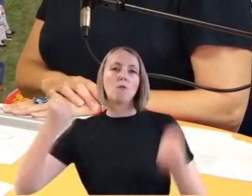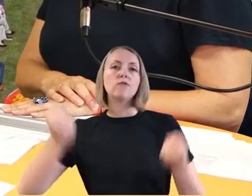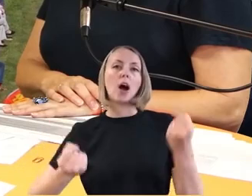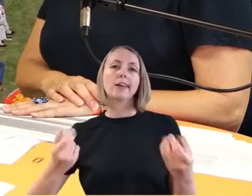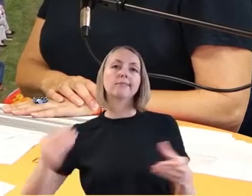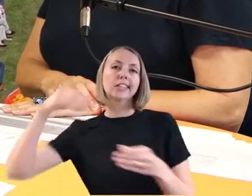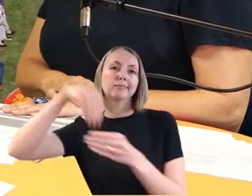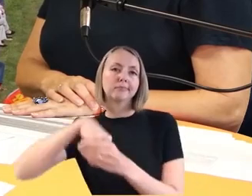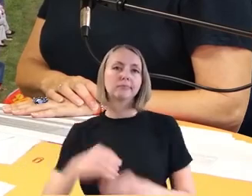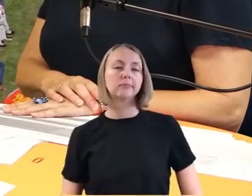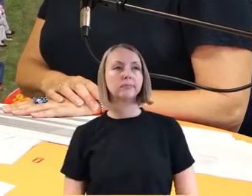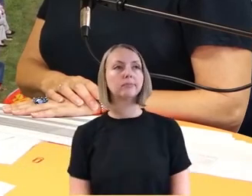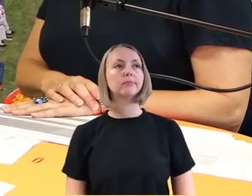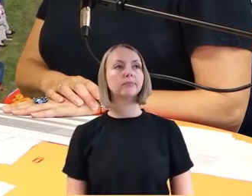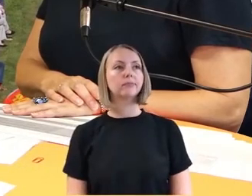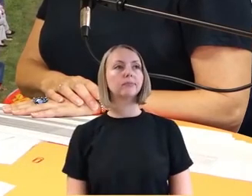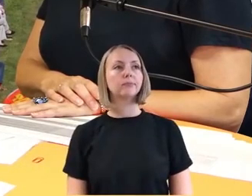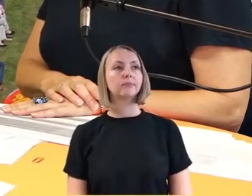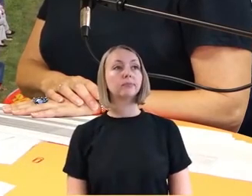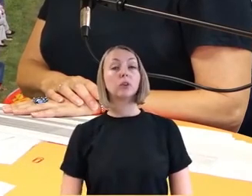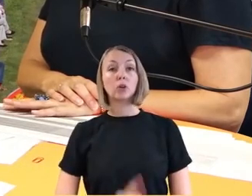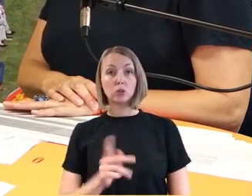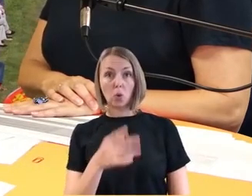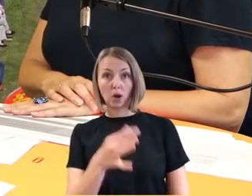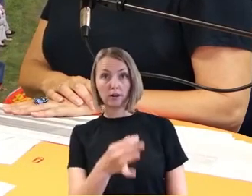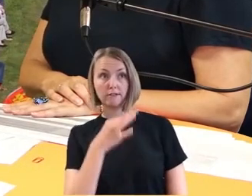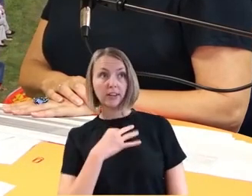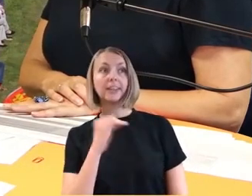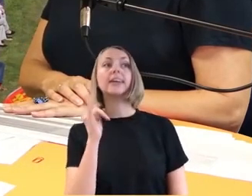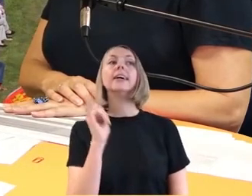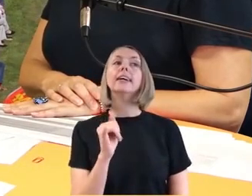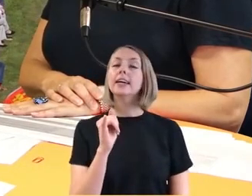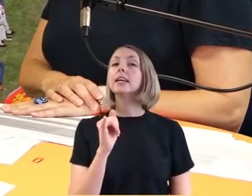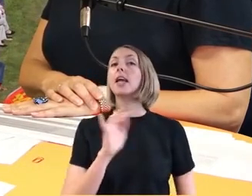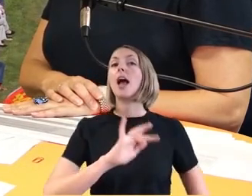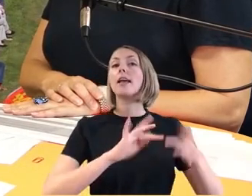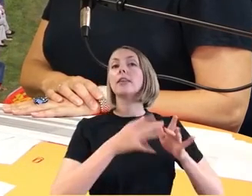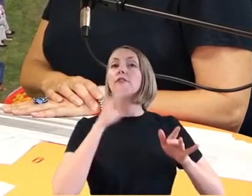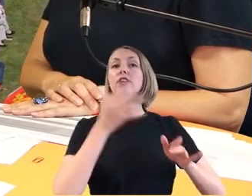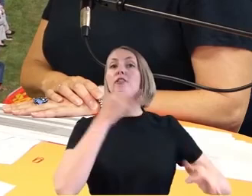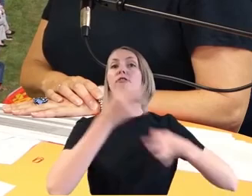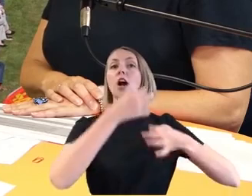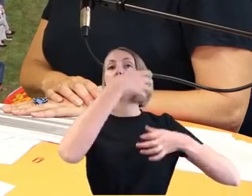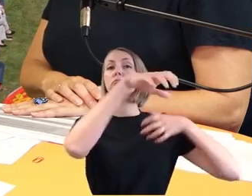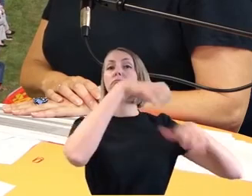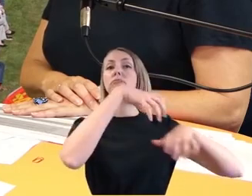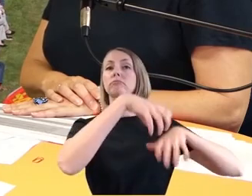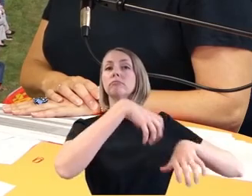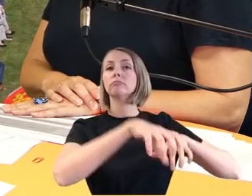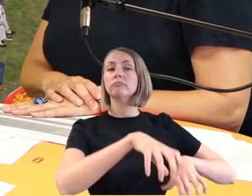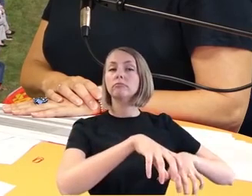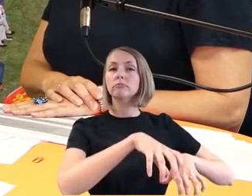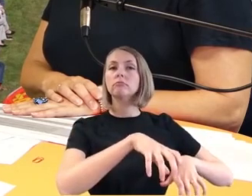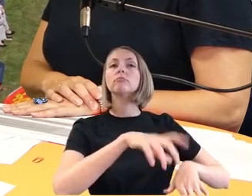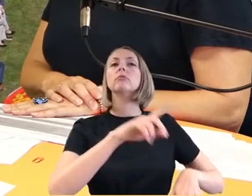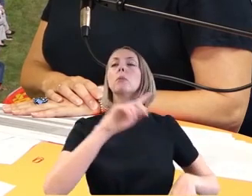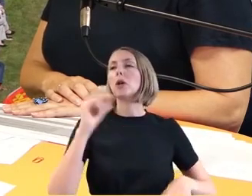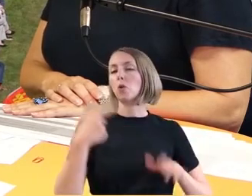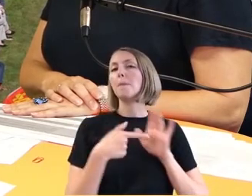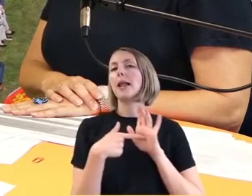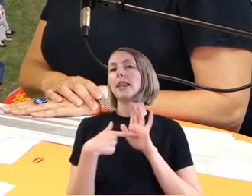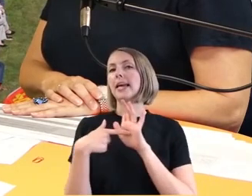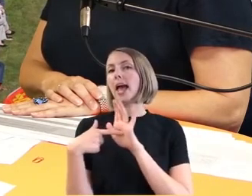Frage? Es gibt noch eine Frage. Ja, aus dem Netz gibt es noch viele Fragen, aber nochmal der